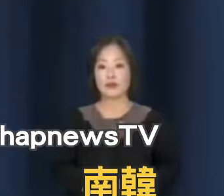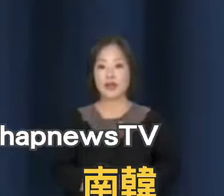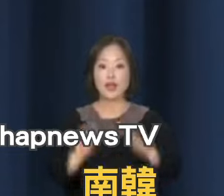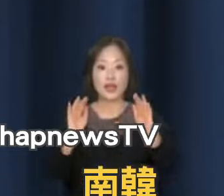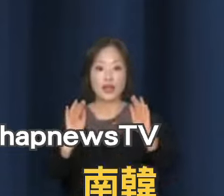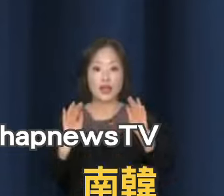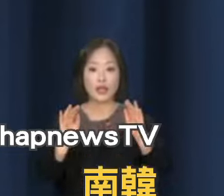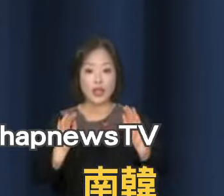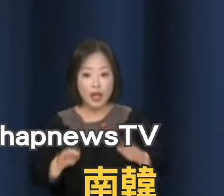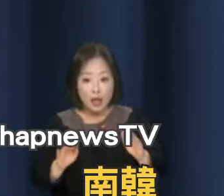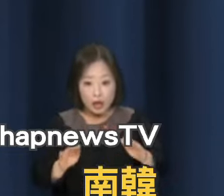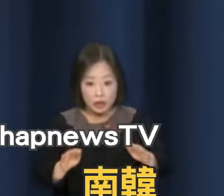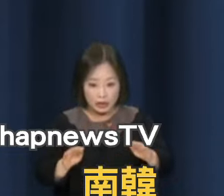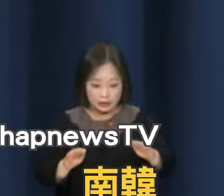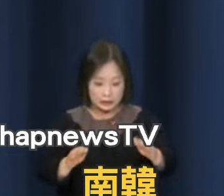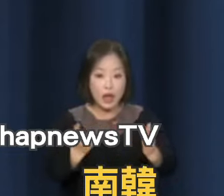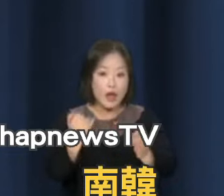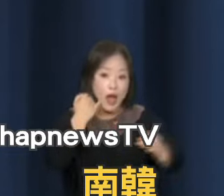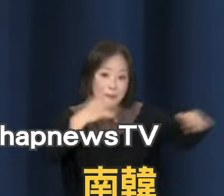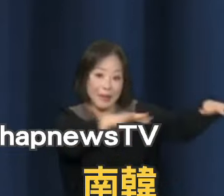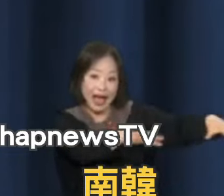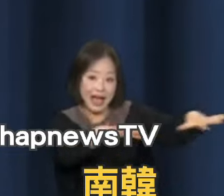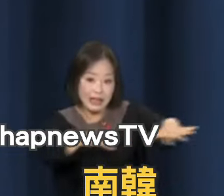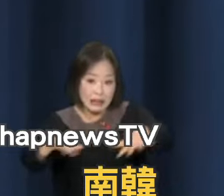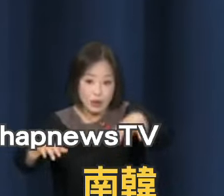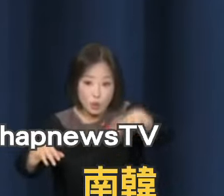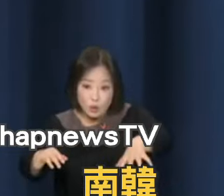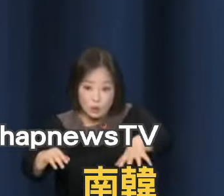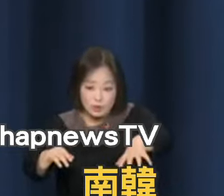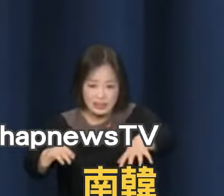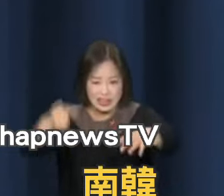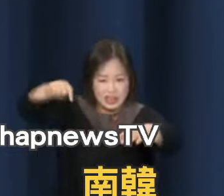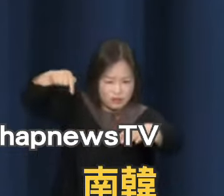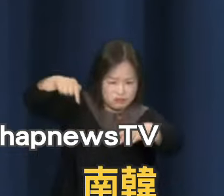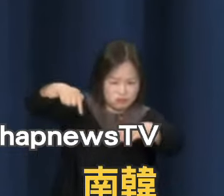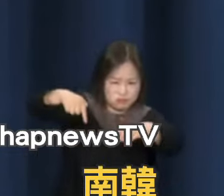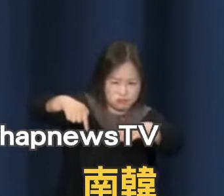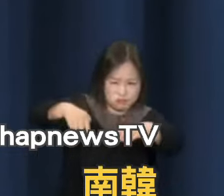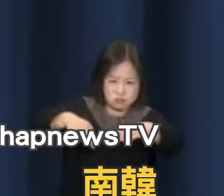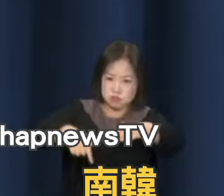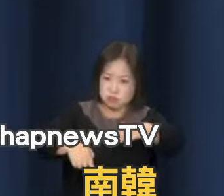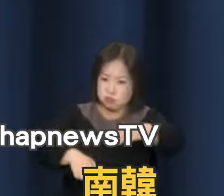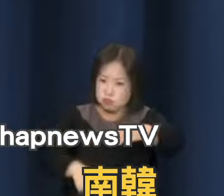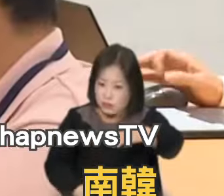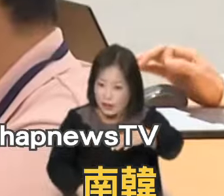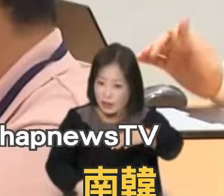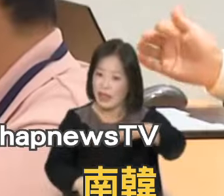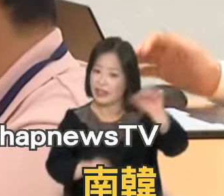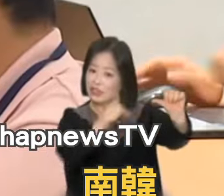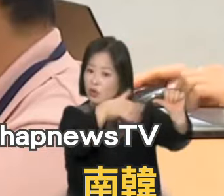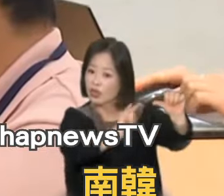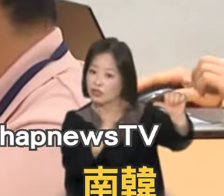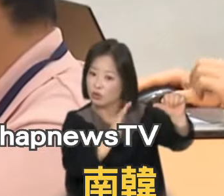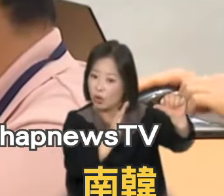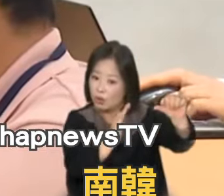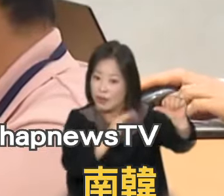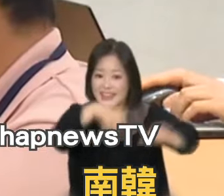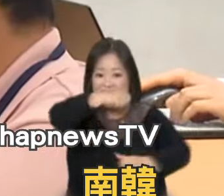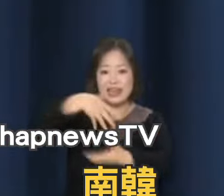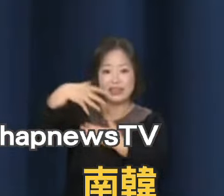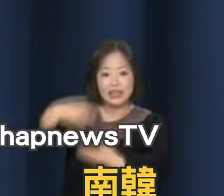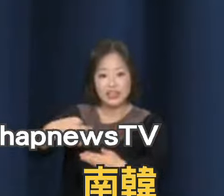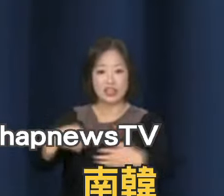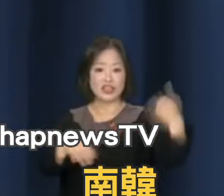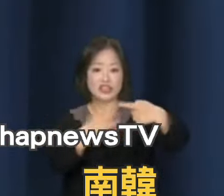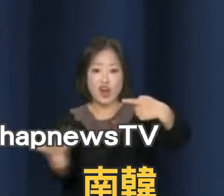5개의시추공을뚫어야하는데한개당1000억원이넘는비용이들어갑니다산업